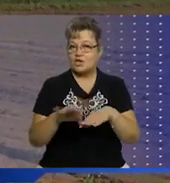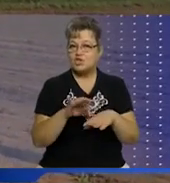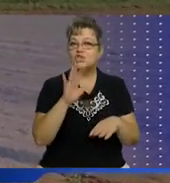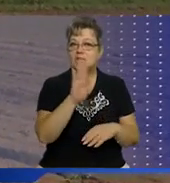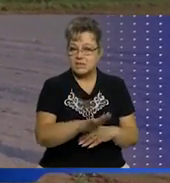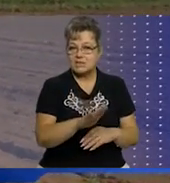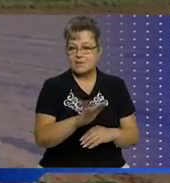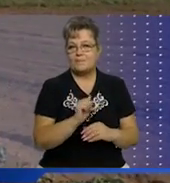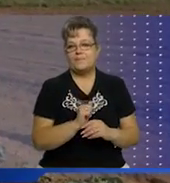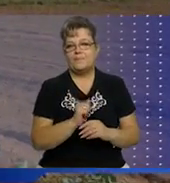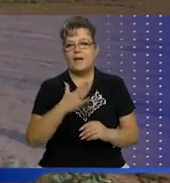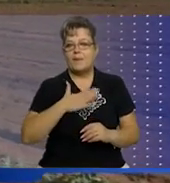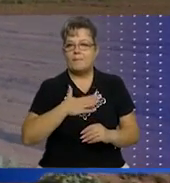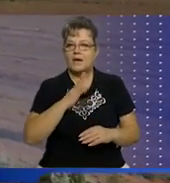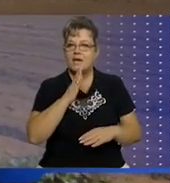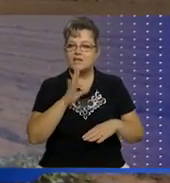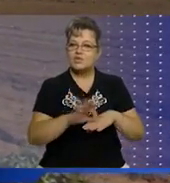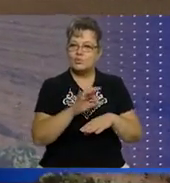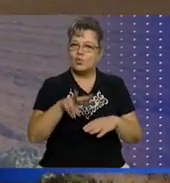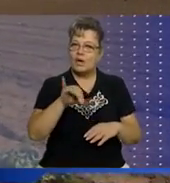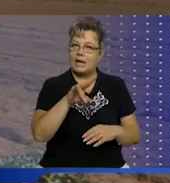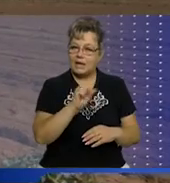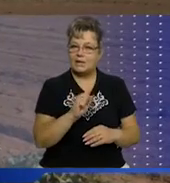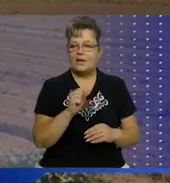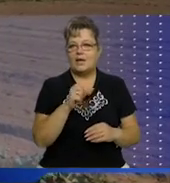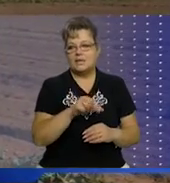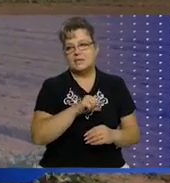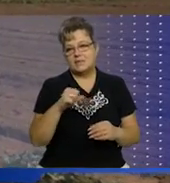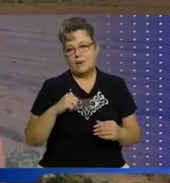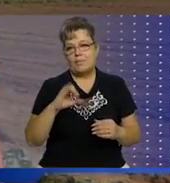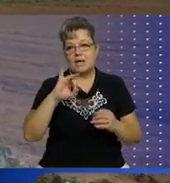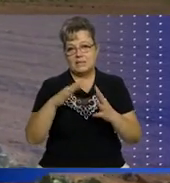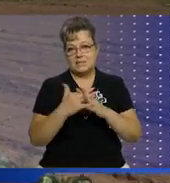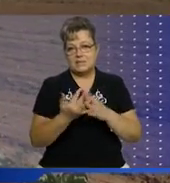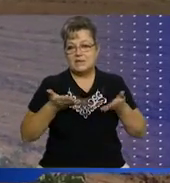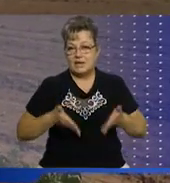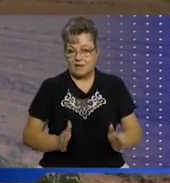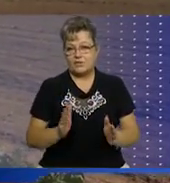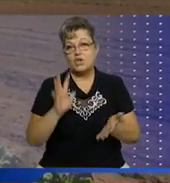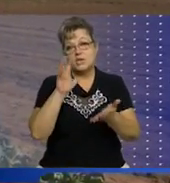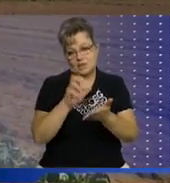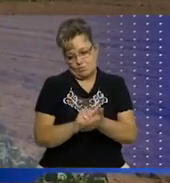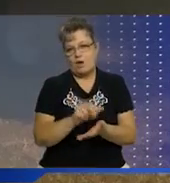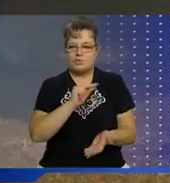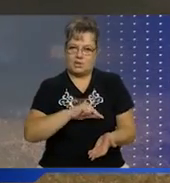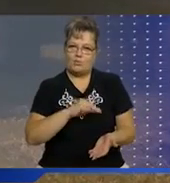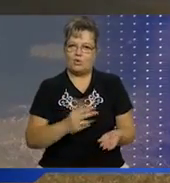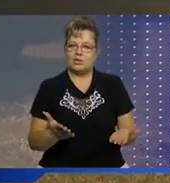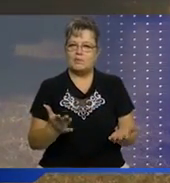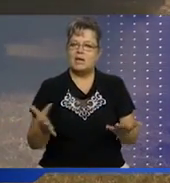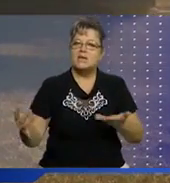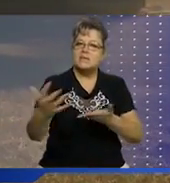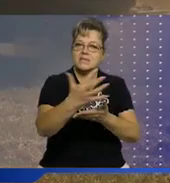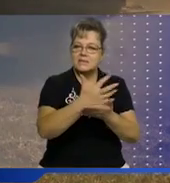что женился. Моя супруга Лена, она сама родом из деревни.